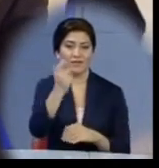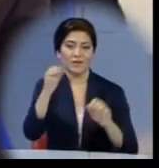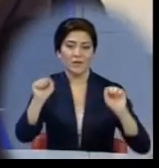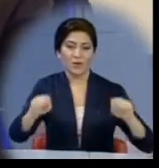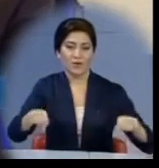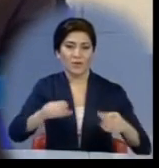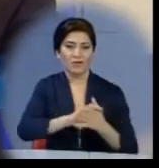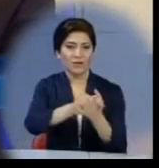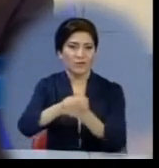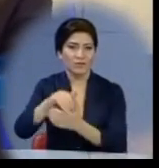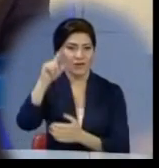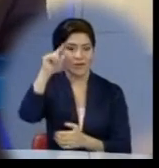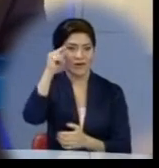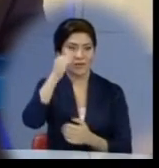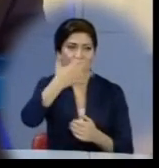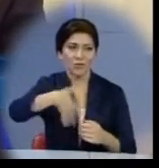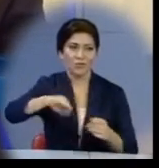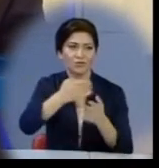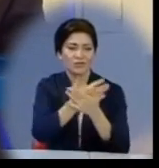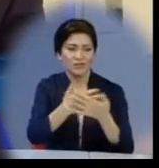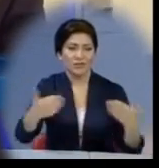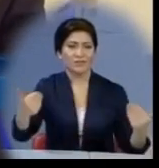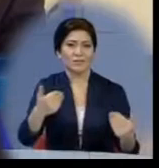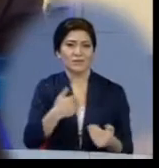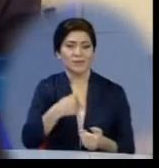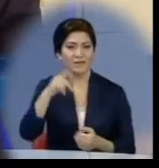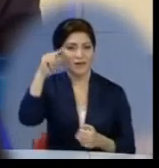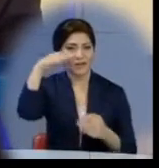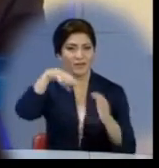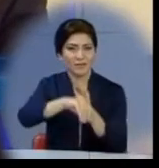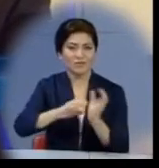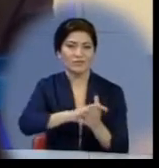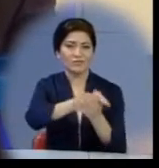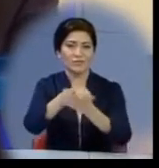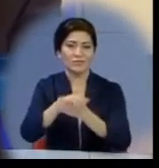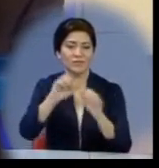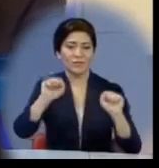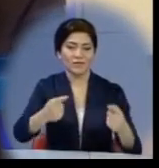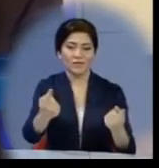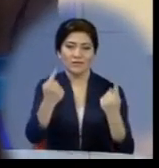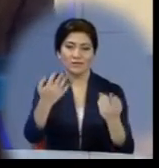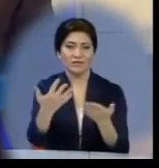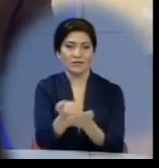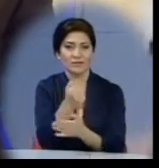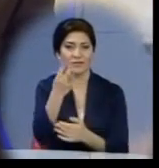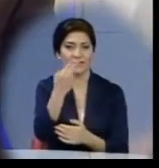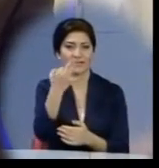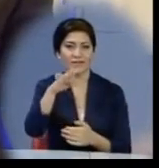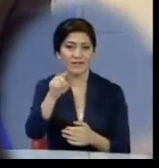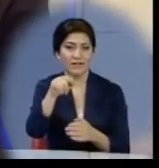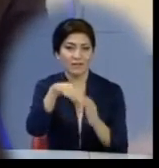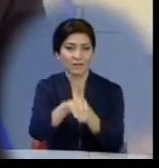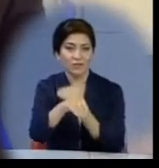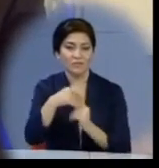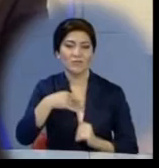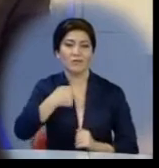կարողացել ենք համախամբել հայության բոլոր հատվասները, մեր հայրենիքի շուրջ և իհարկ է ամնան մեզ զրբբերում այդ 23 տարեների մեր